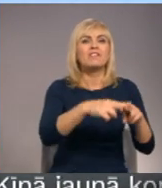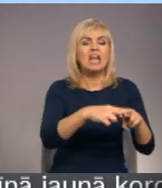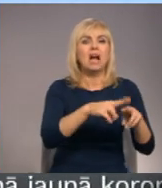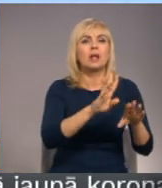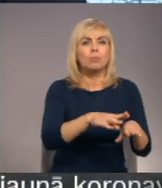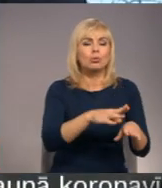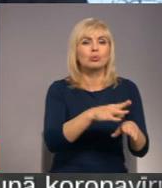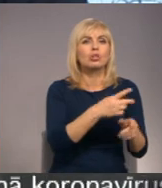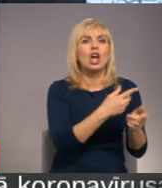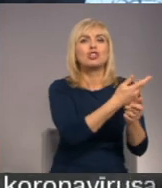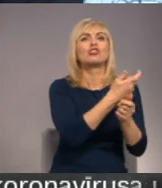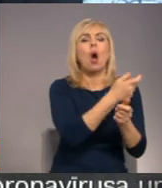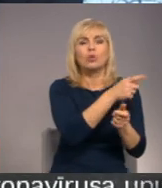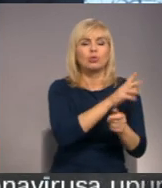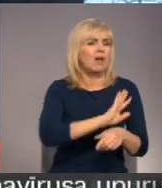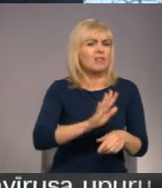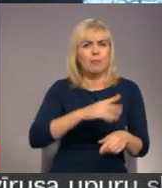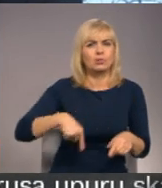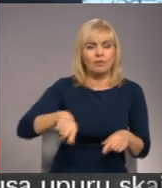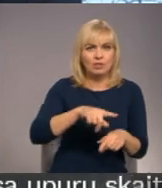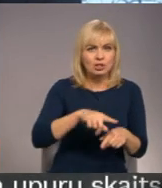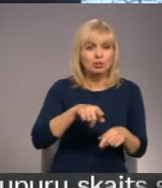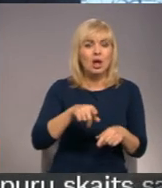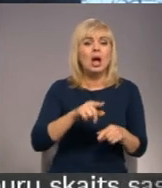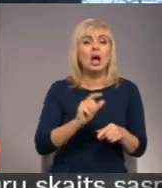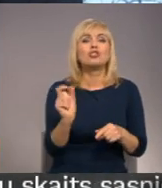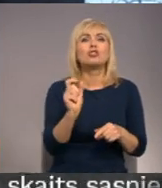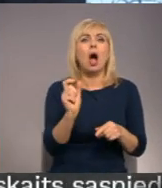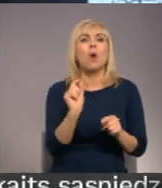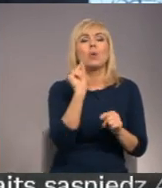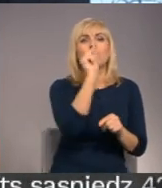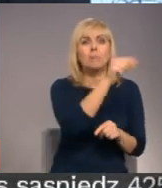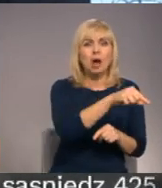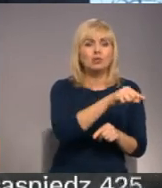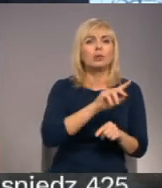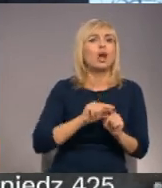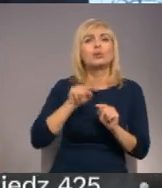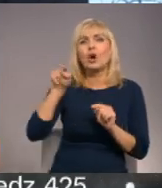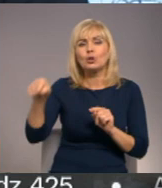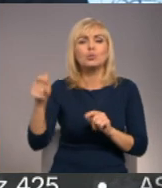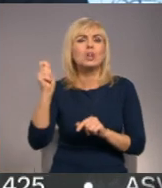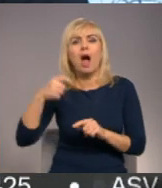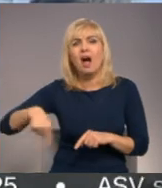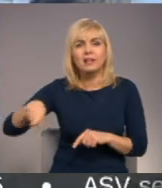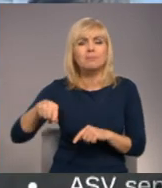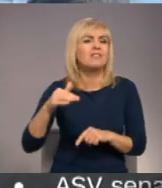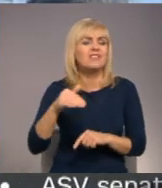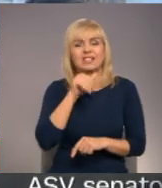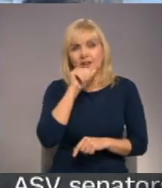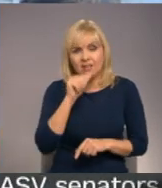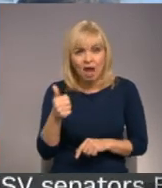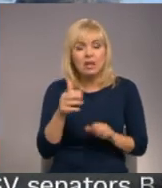visā teritorijā. Nekur čaulīte nav iespējams, ka aizlido itu pasauli da jūsu ganējības fiziski.